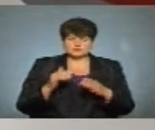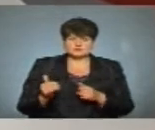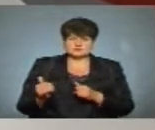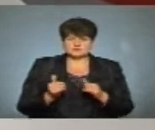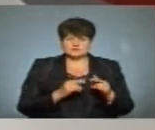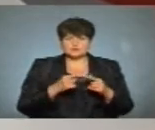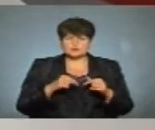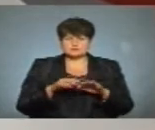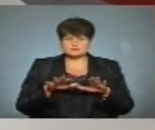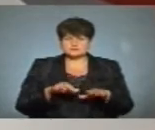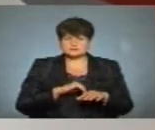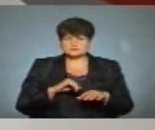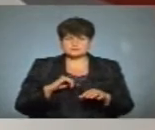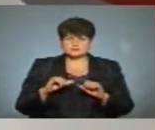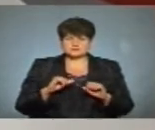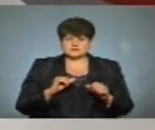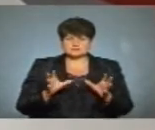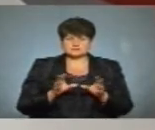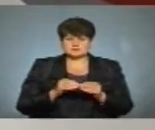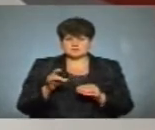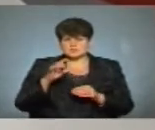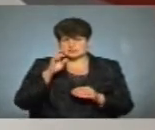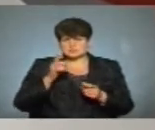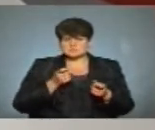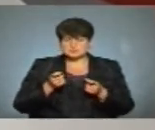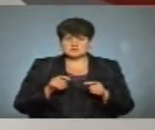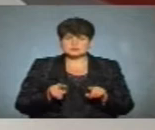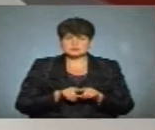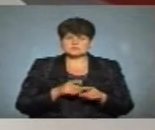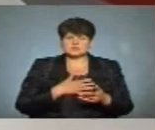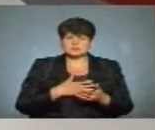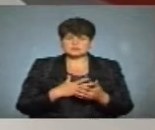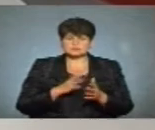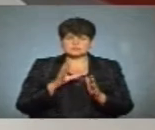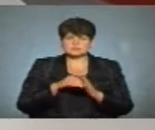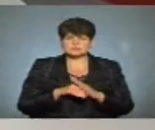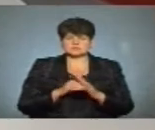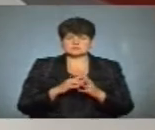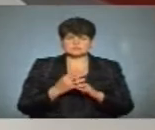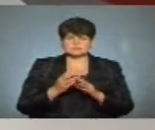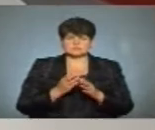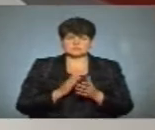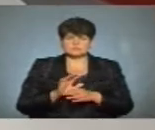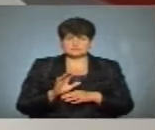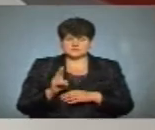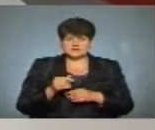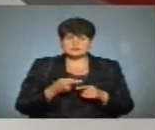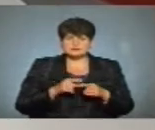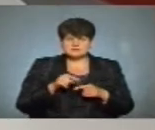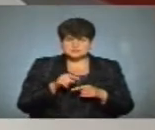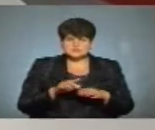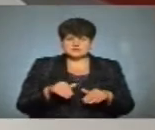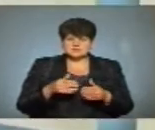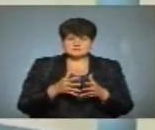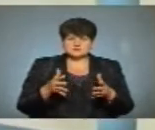забезпечувати органи місцевого самоврядування спільно з райдержадміністрацією. Також активно включилися аграрії, тому що ця негода, вона принесе